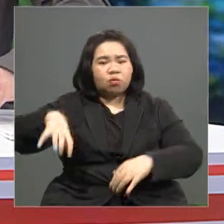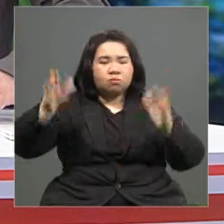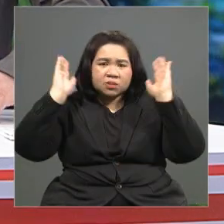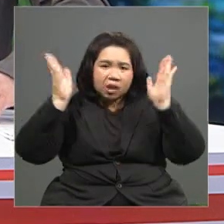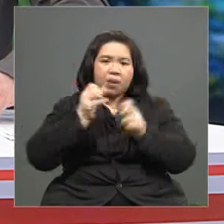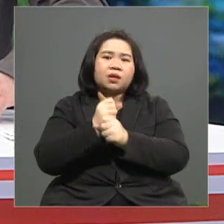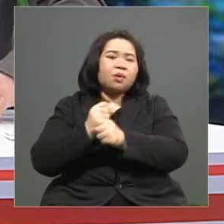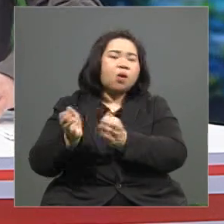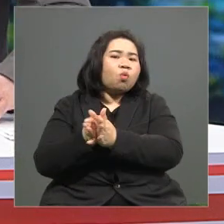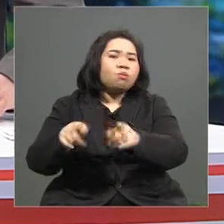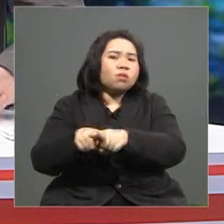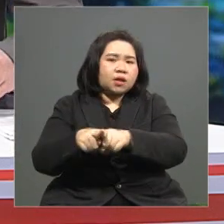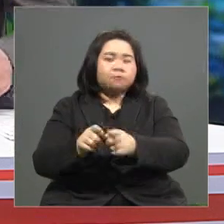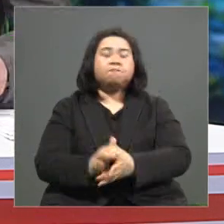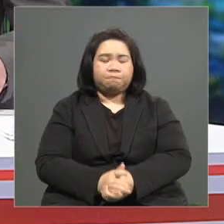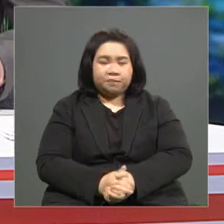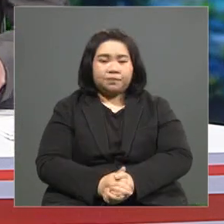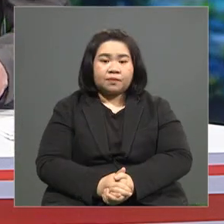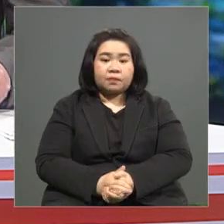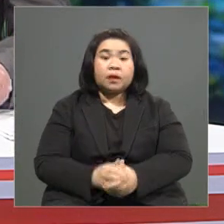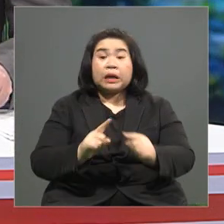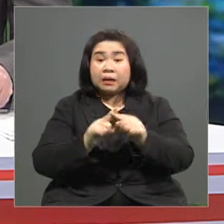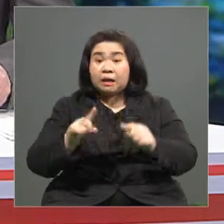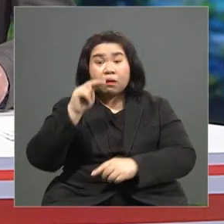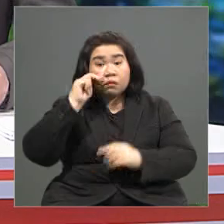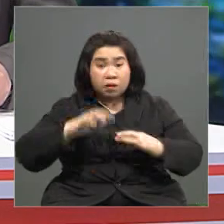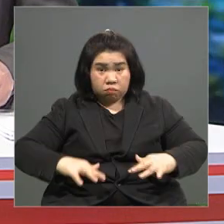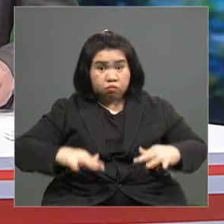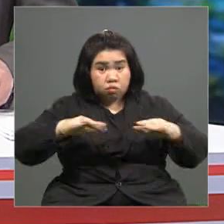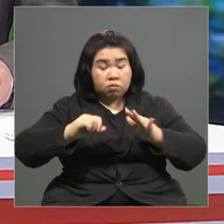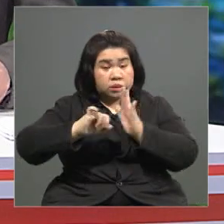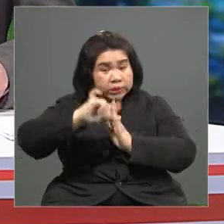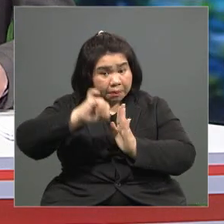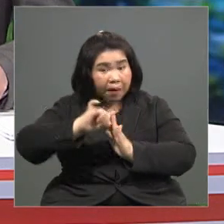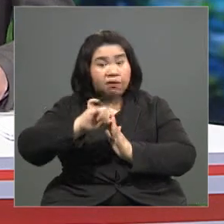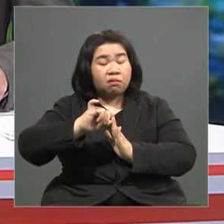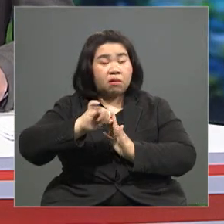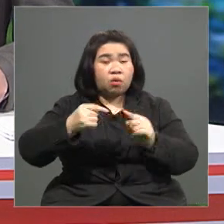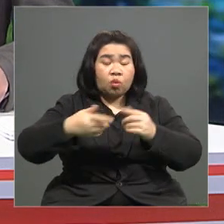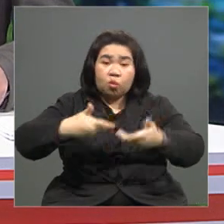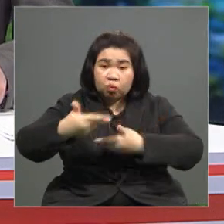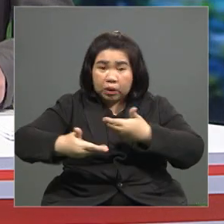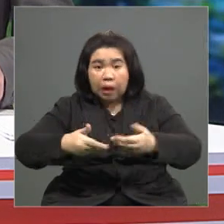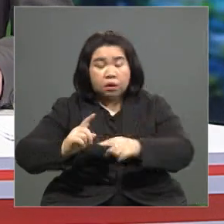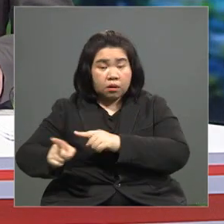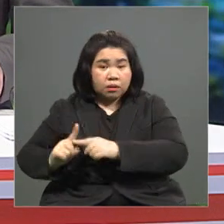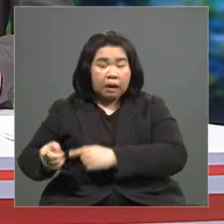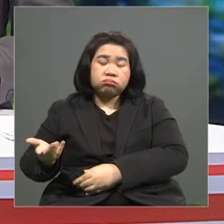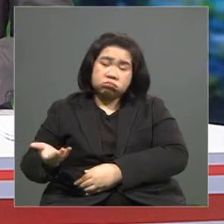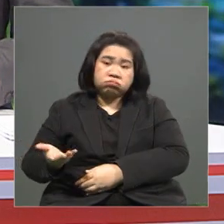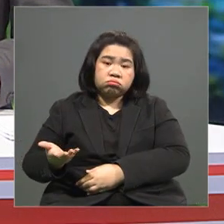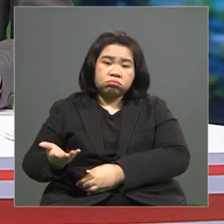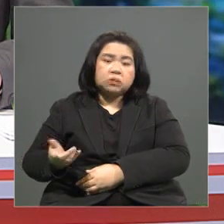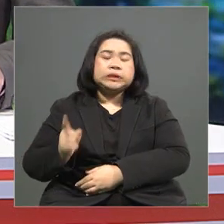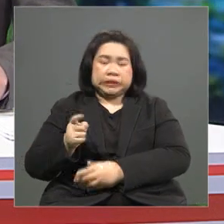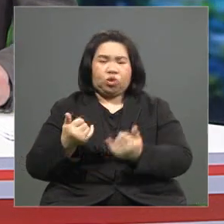ที่สำนักประชาสัมพันธ์เขต3ด้วย ใช่ค่ะแต่ว่าถ้าพูดถึงน้ำท่วมในพื้นที่จังหวัดเชียงใหม่พื้นที่เขตเศรษฐกิจอย่างที่น้องประสิตารายงานไปเมื่อสักครู่นี ้ น้ำลด